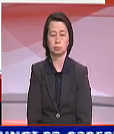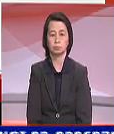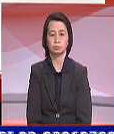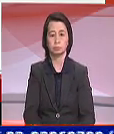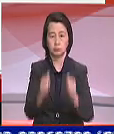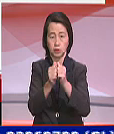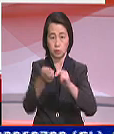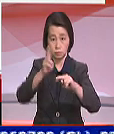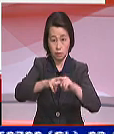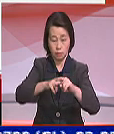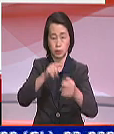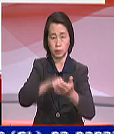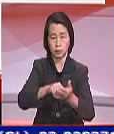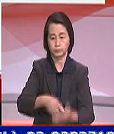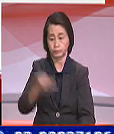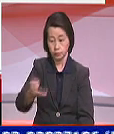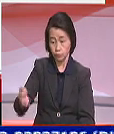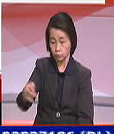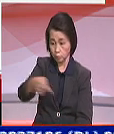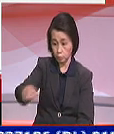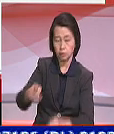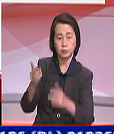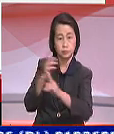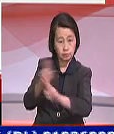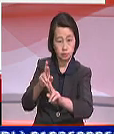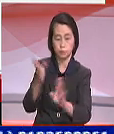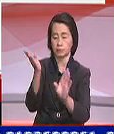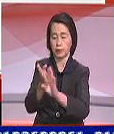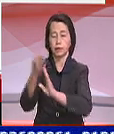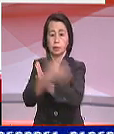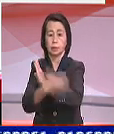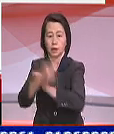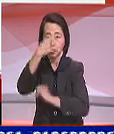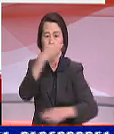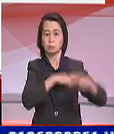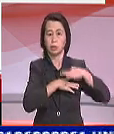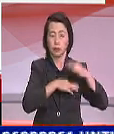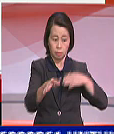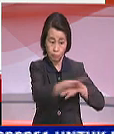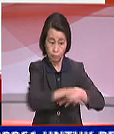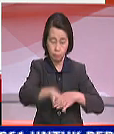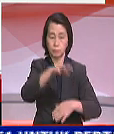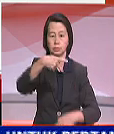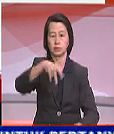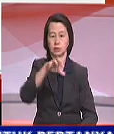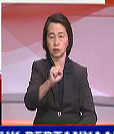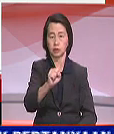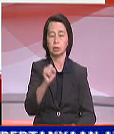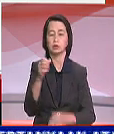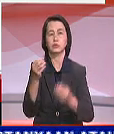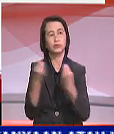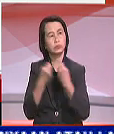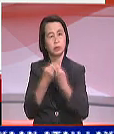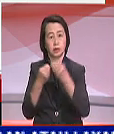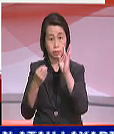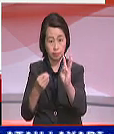Dengan penambahan ini, kemudahan yang disediakan oleh Bank Negara untuk manfaat PKS berjumlah 6 bilion ringgit.